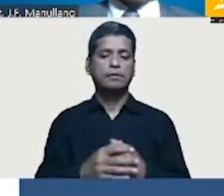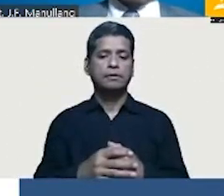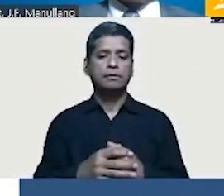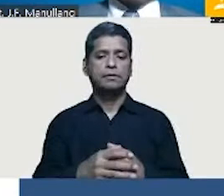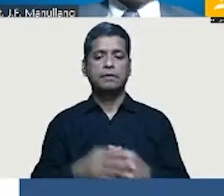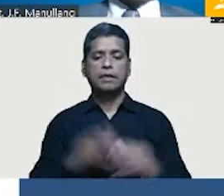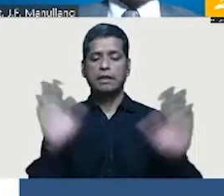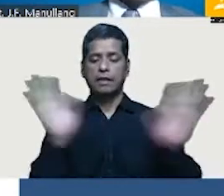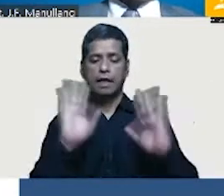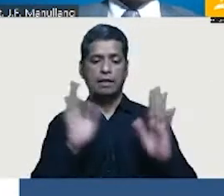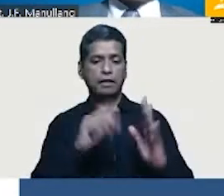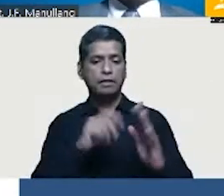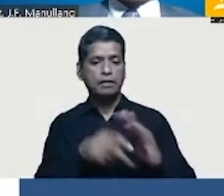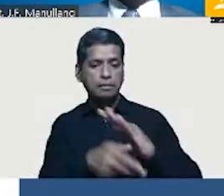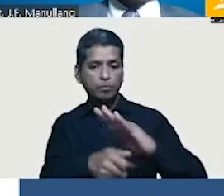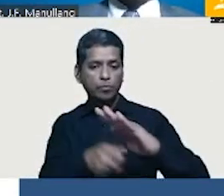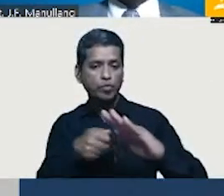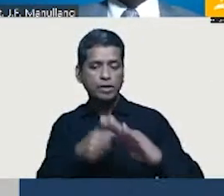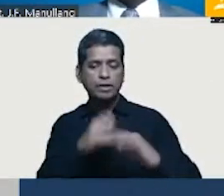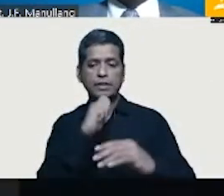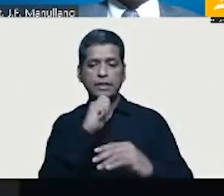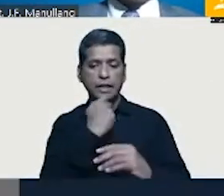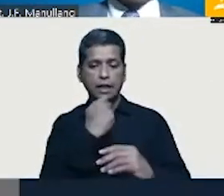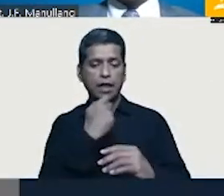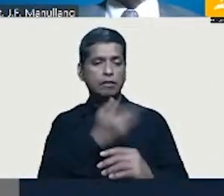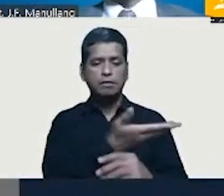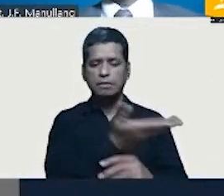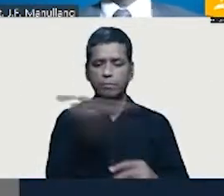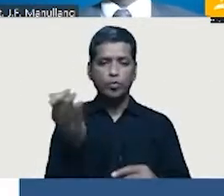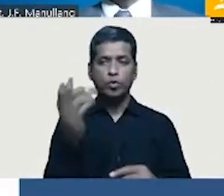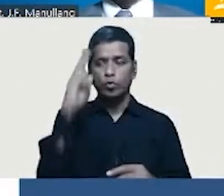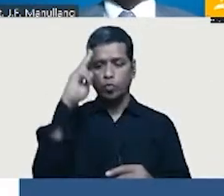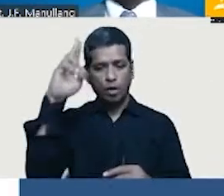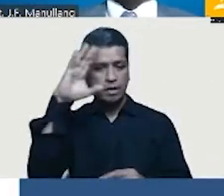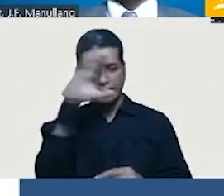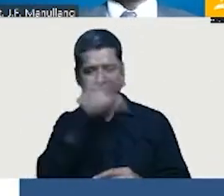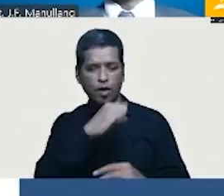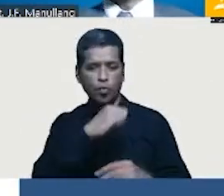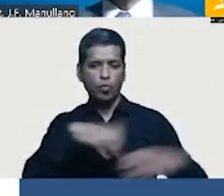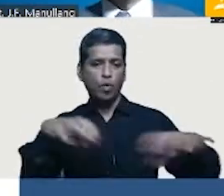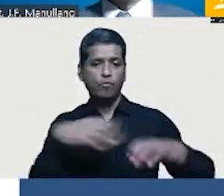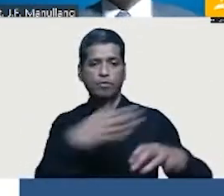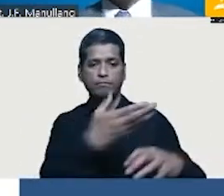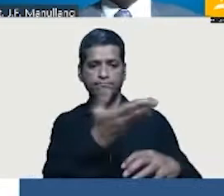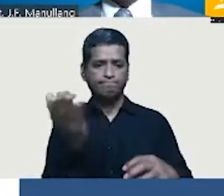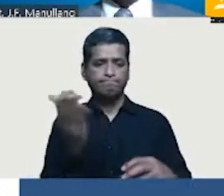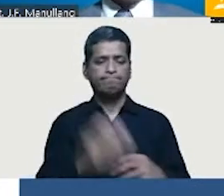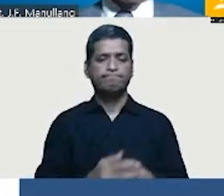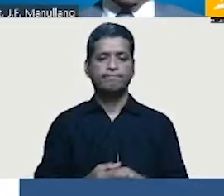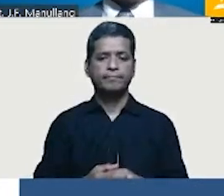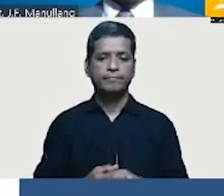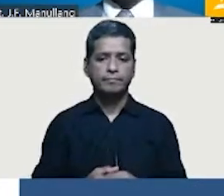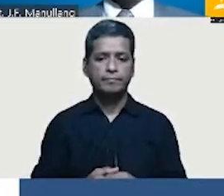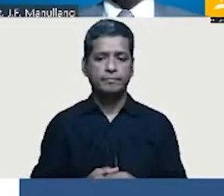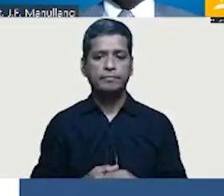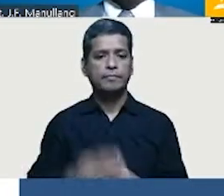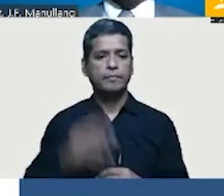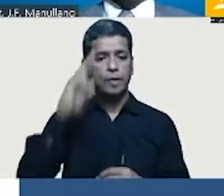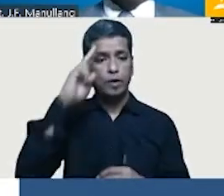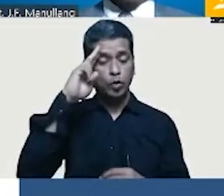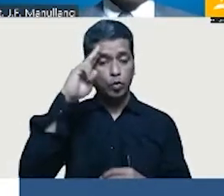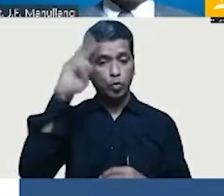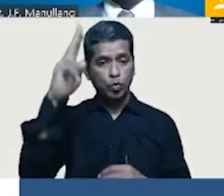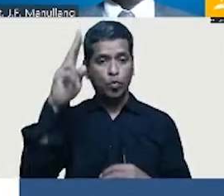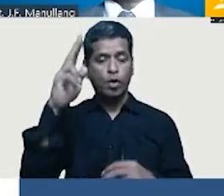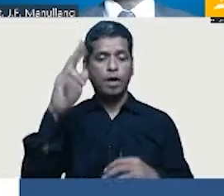tersembunyi rahasia apapun semua ia ketahui Oleh karena itu Tuhan Yang Maha dalam